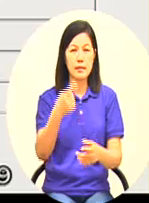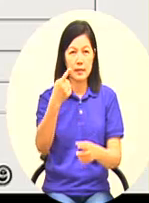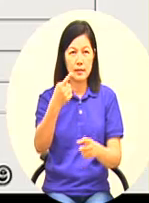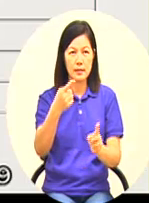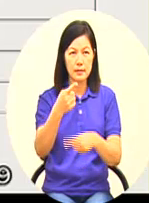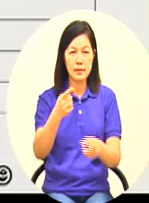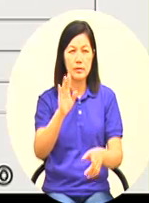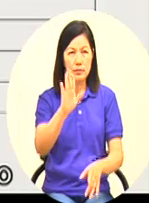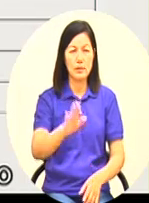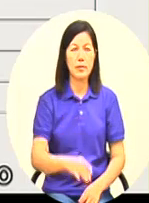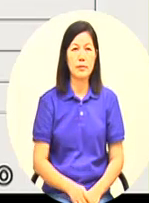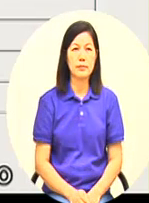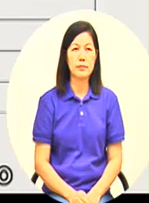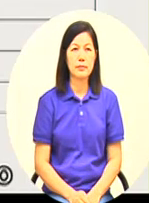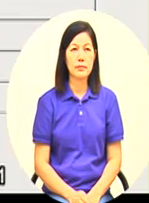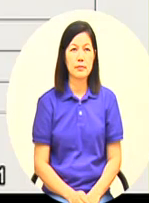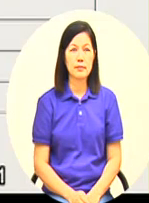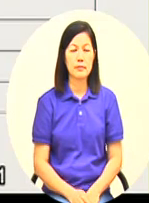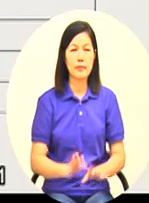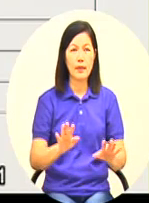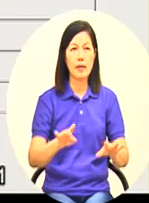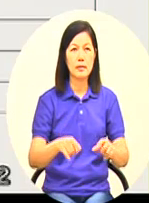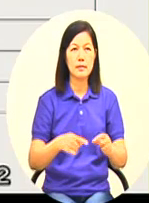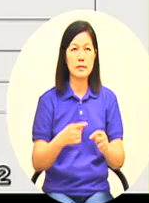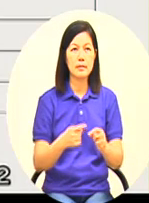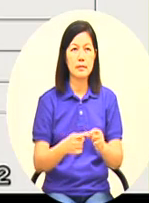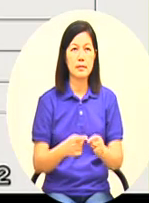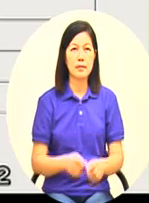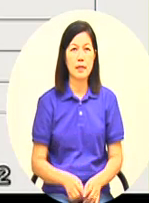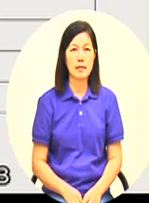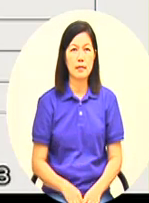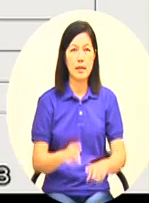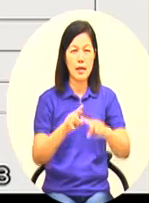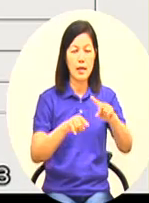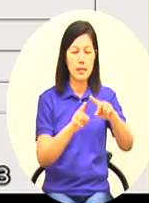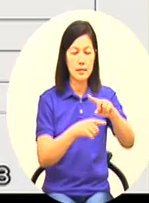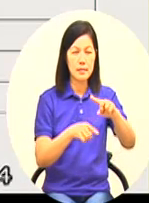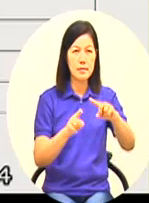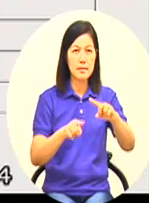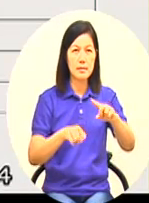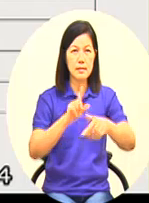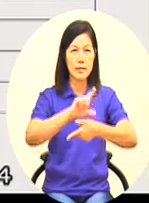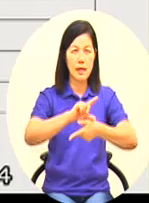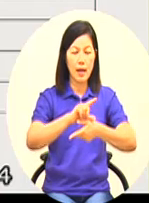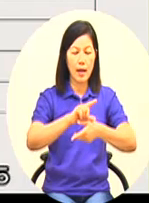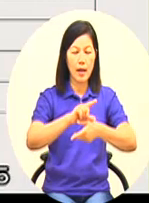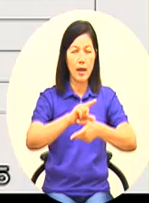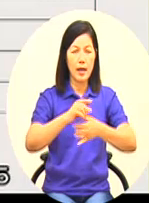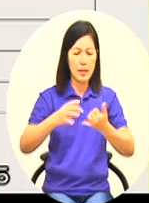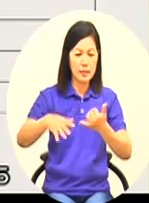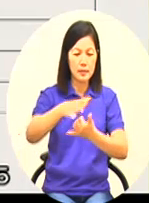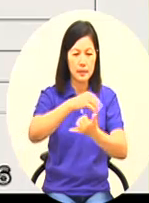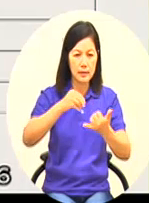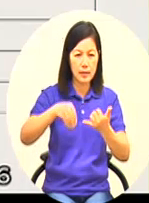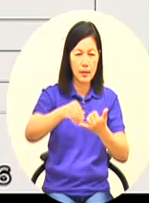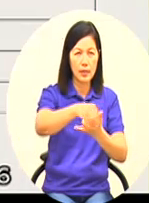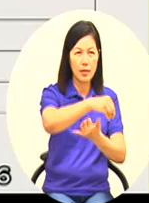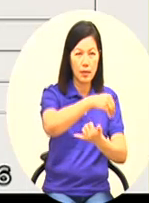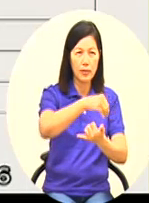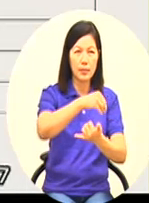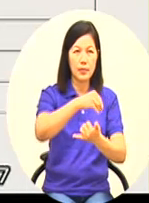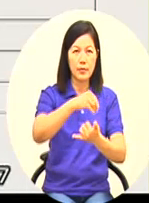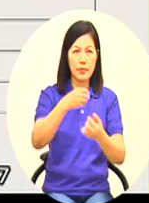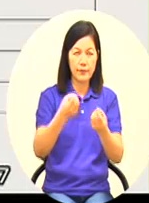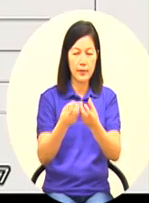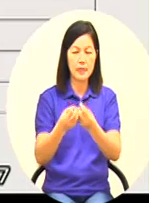这就是咱这个今年的吼，这个刺卡这个病例，这个分布咱台湾的所在嘛，吼。咱这个高